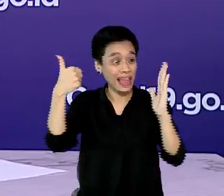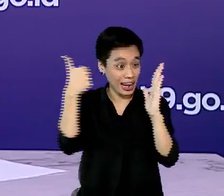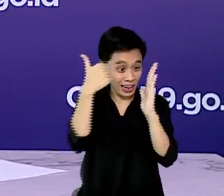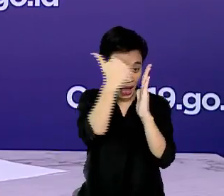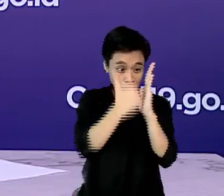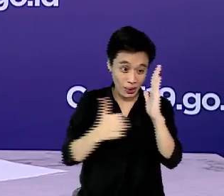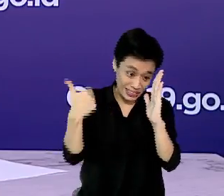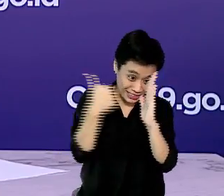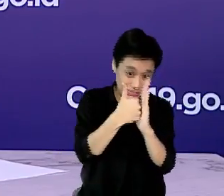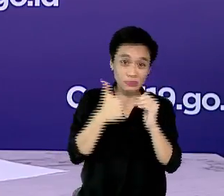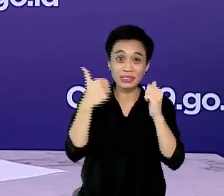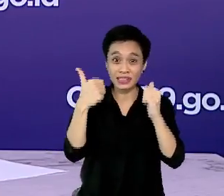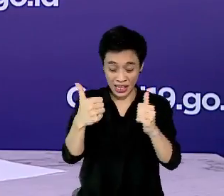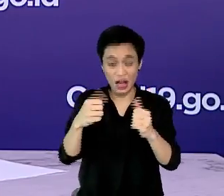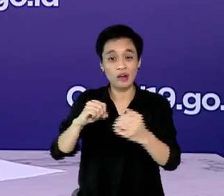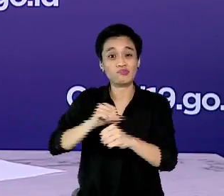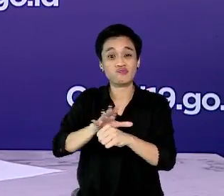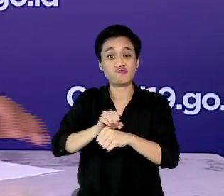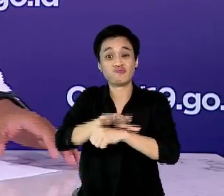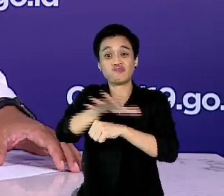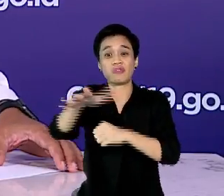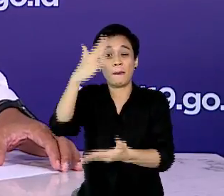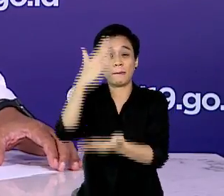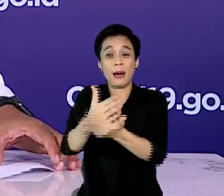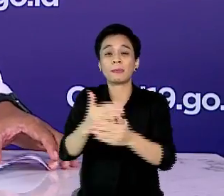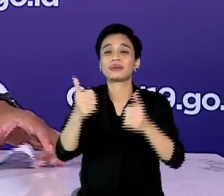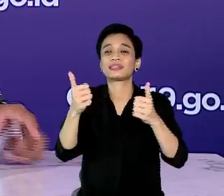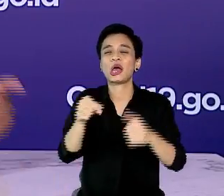secara efektif dan efisien. Terima kasih.